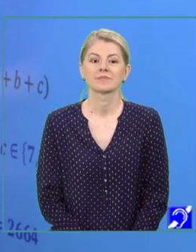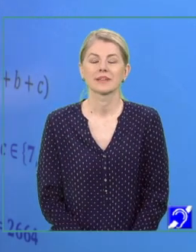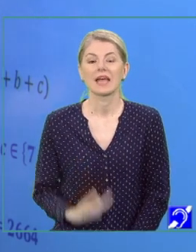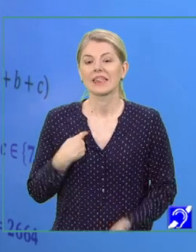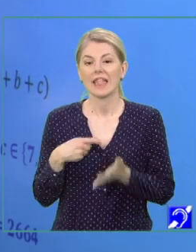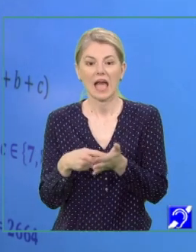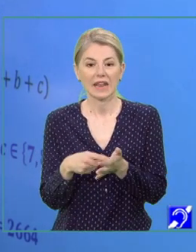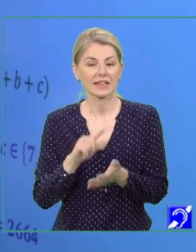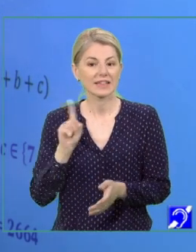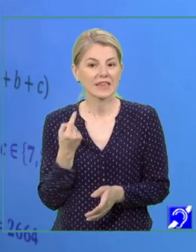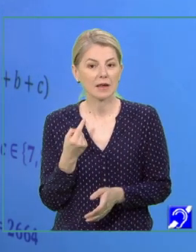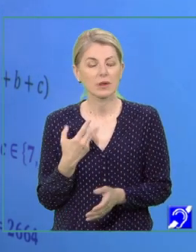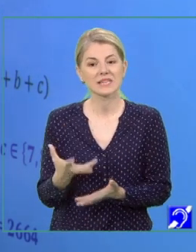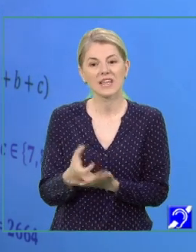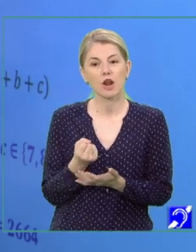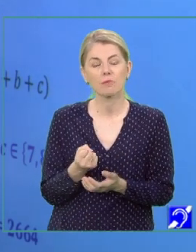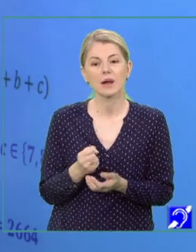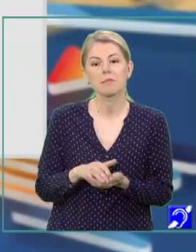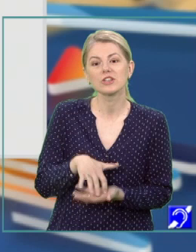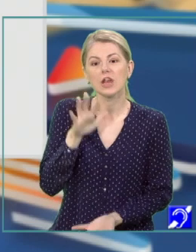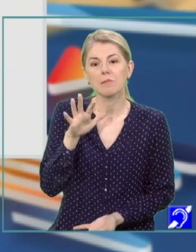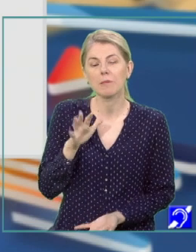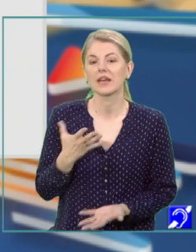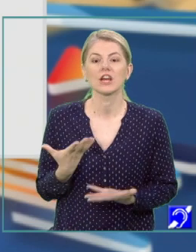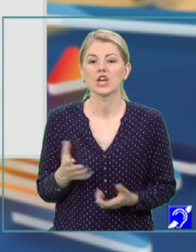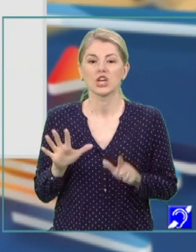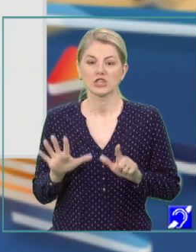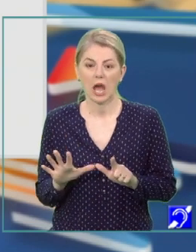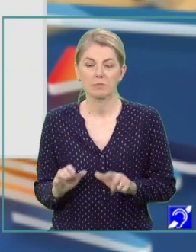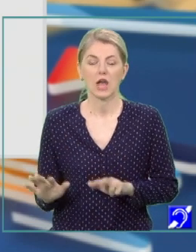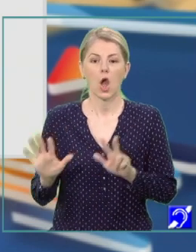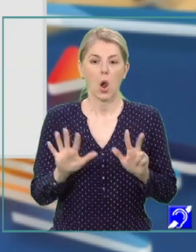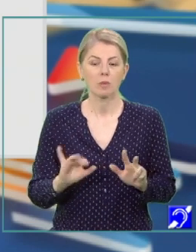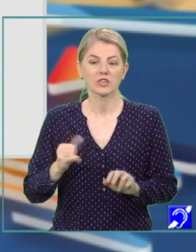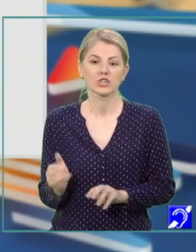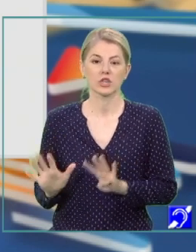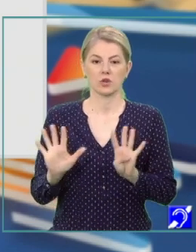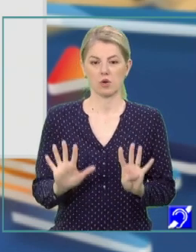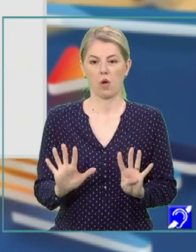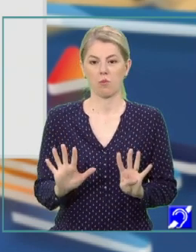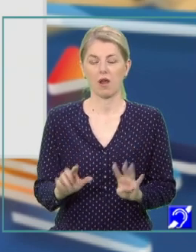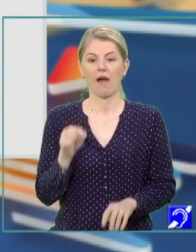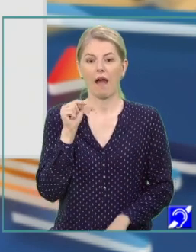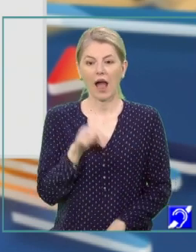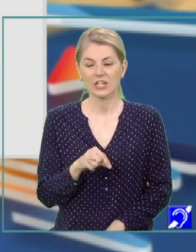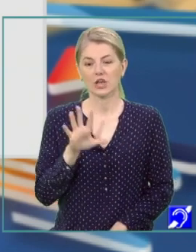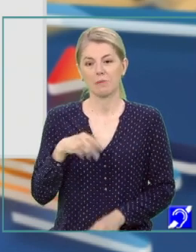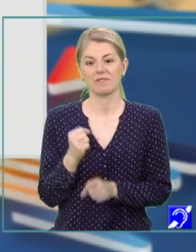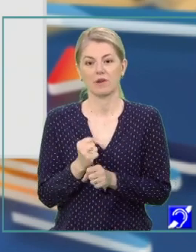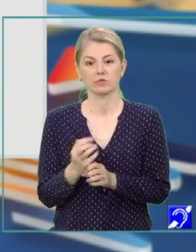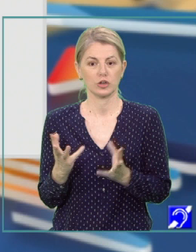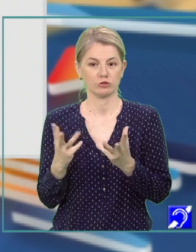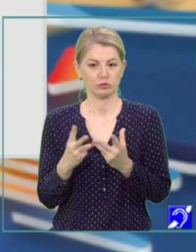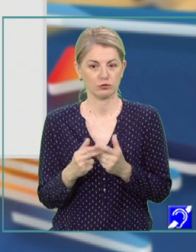ne arată că trebuie să le luăm pe cele mai mari, adică 7, 8 și 9. Aici am făcut